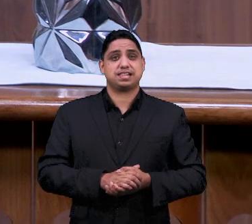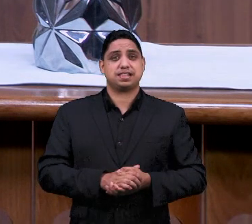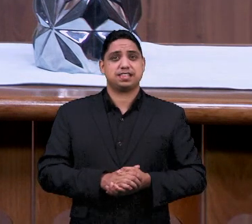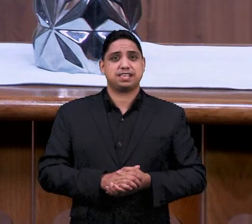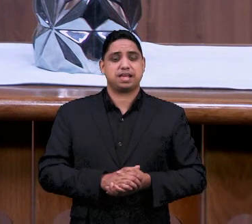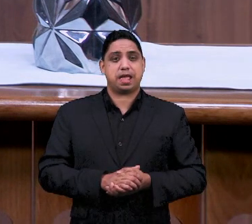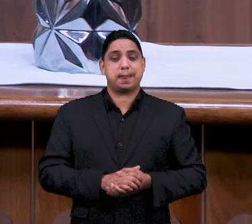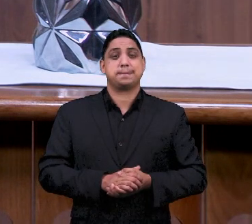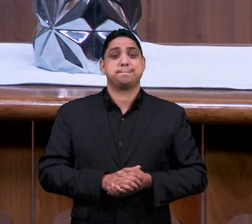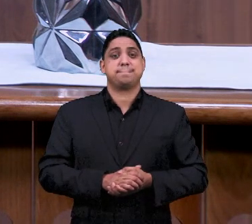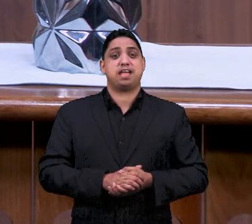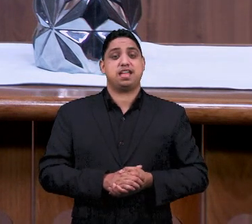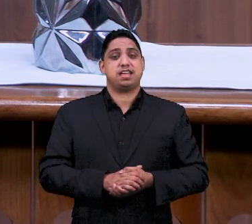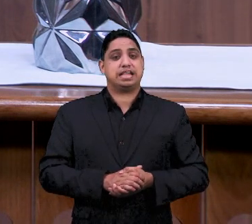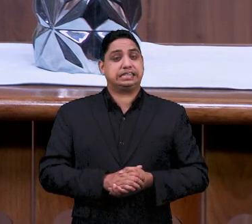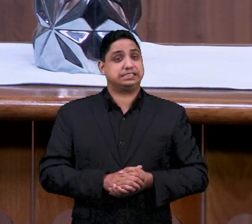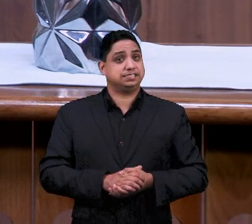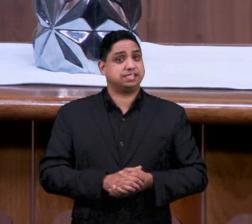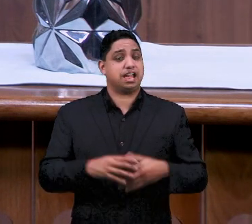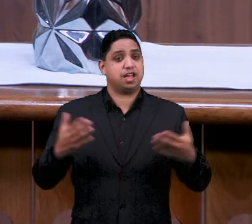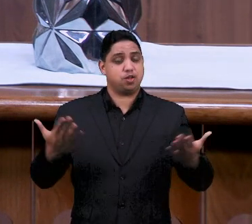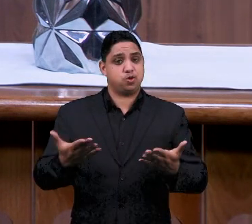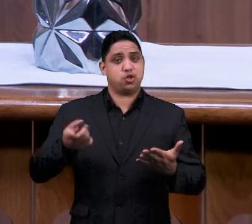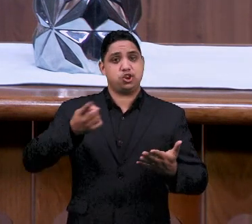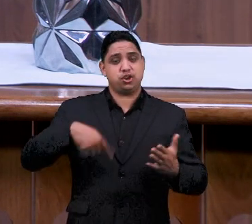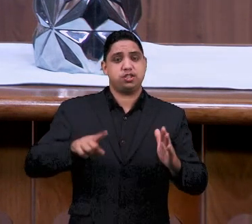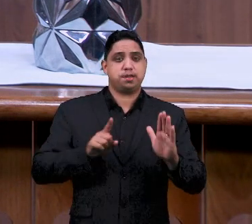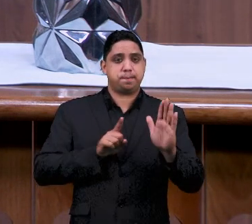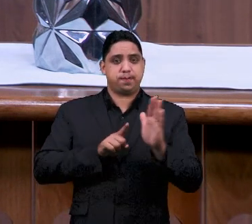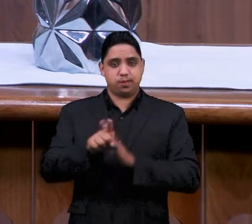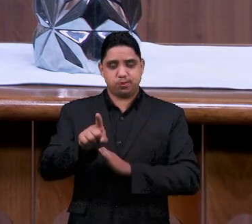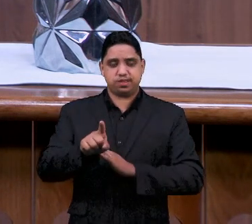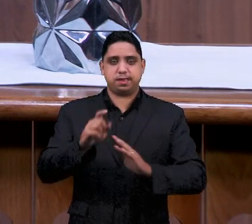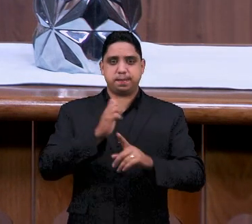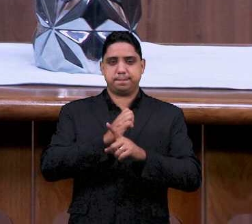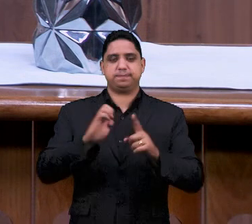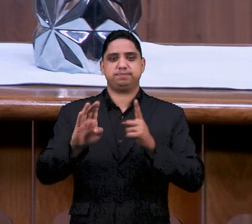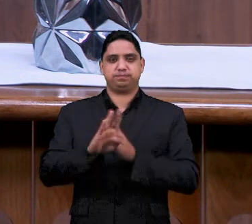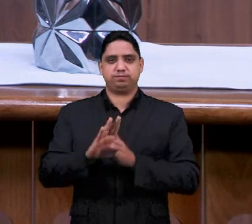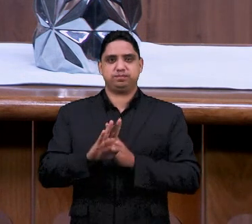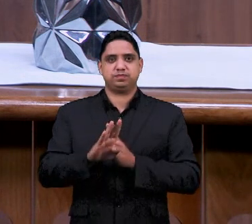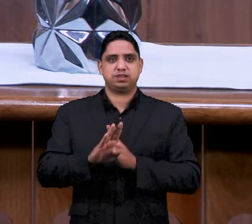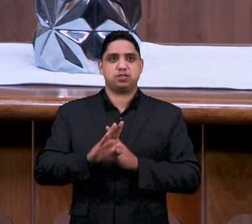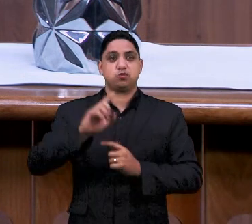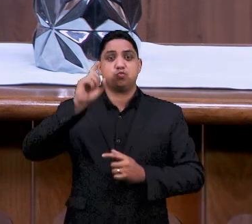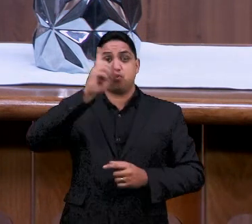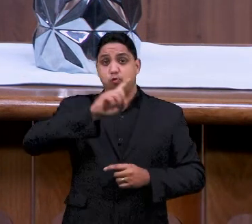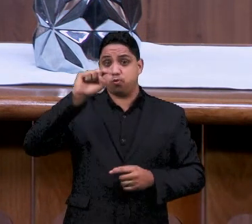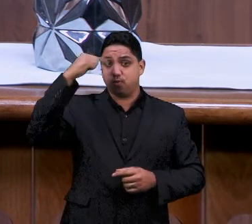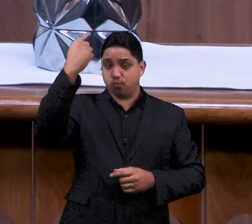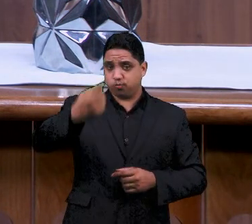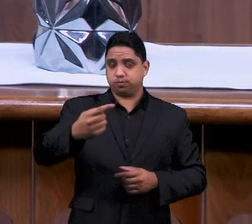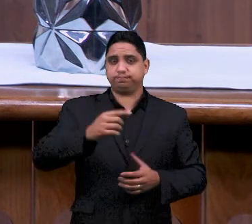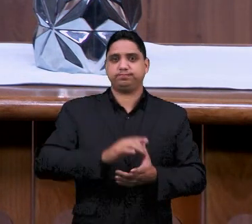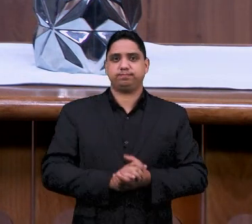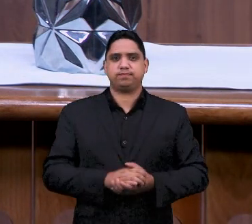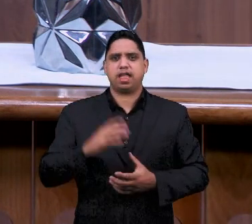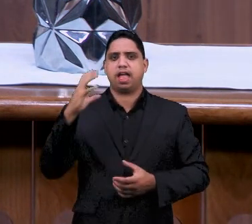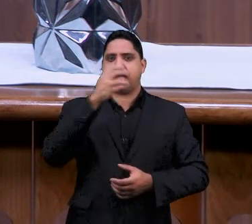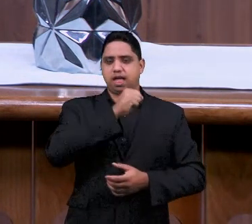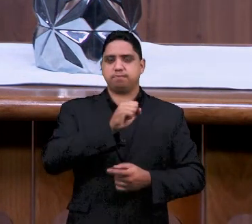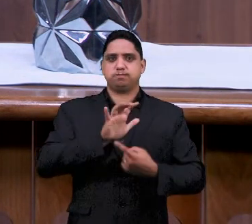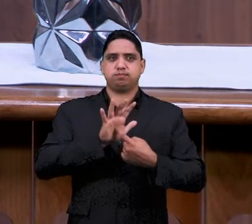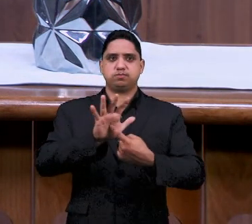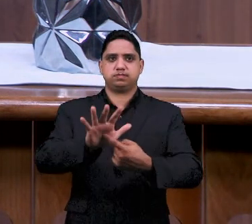Maintenant, nous allons passer aux questions qui sont posées pour l'école biblique dominicale du prochain dimanche. Nous allons